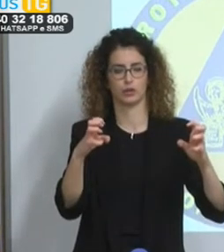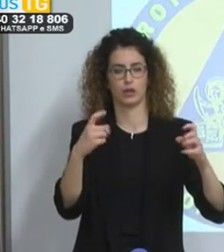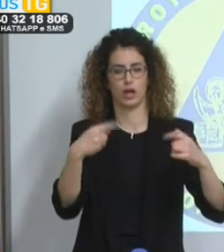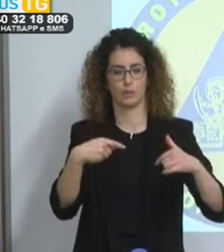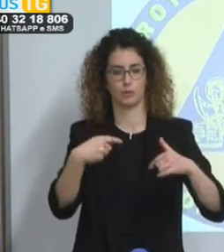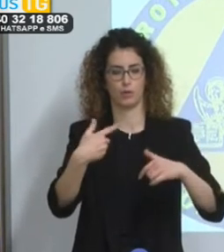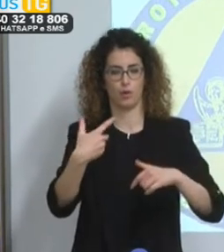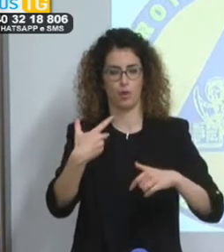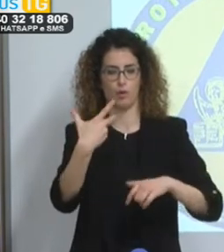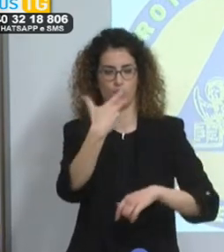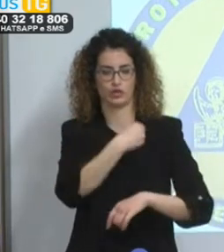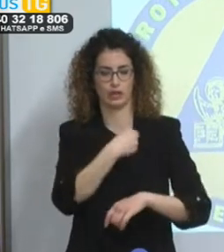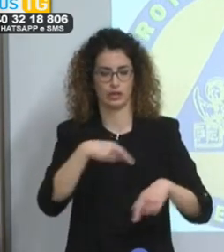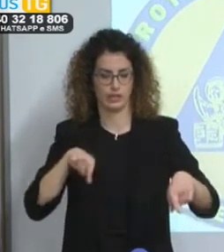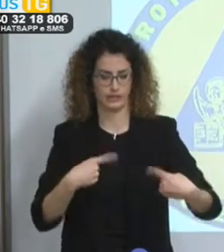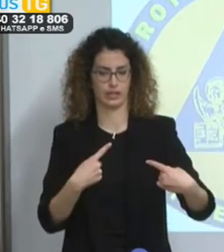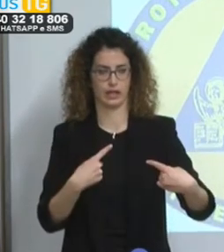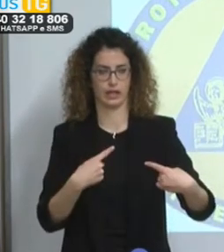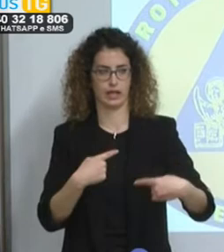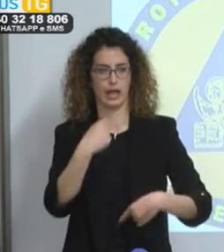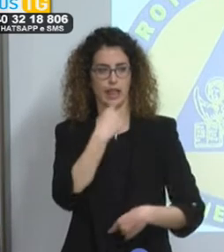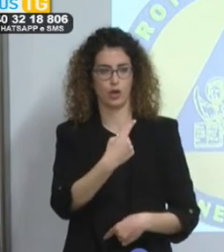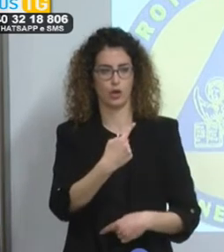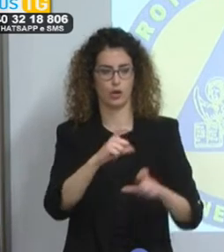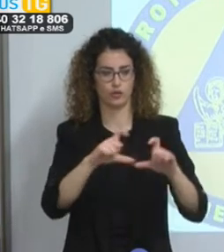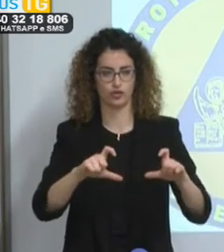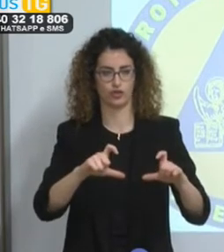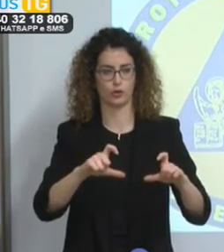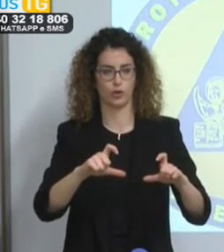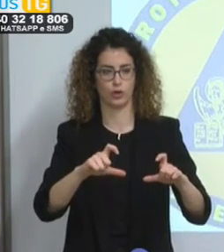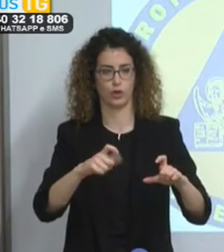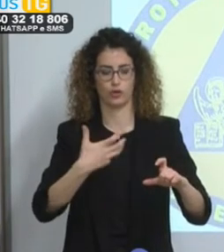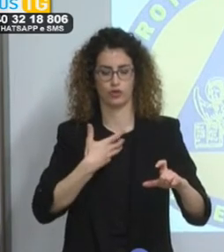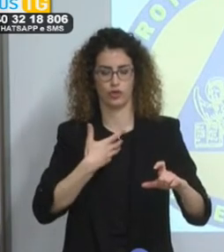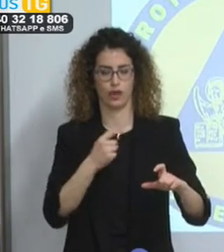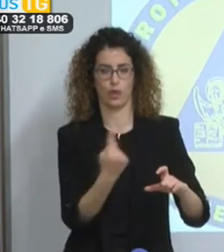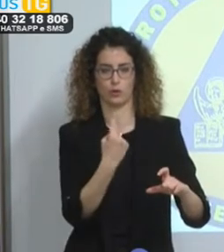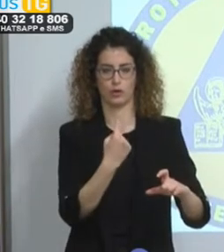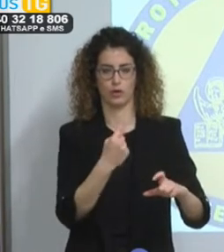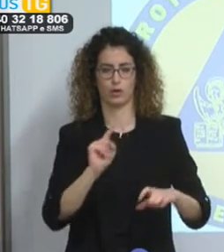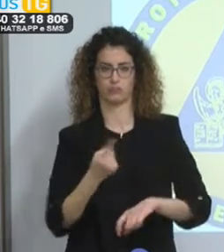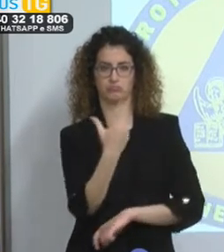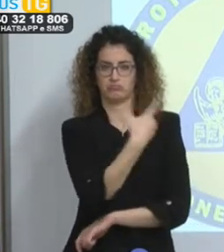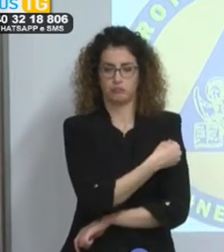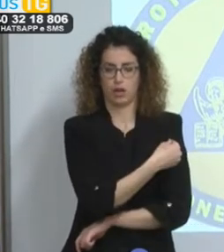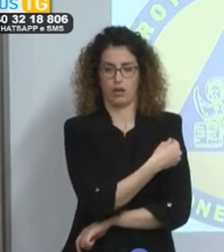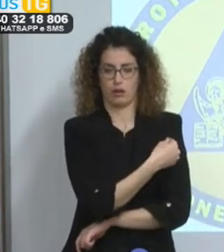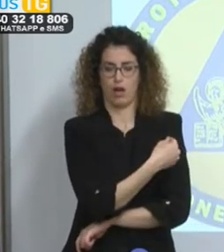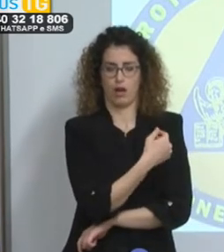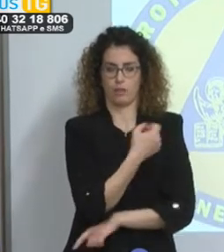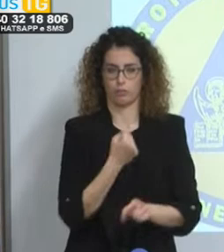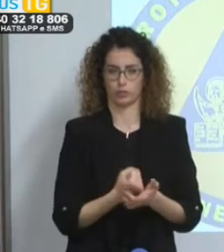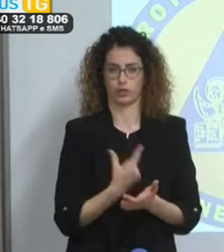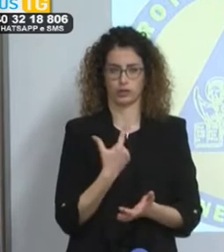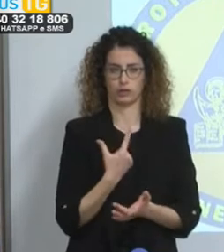grande sfida. Dico che è un vaccino che ha un appeal che è unico, cioè fai un'iniezione, guardate che non è una roba da poco. Cioè, vi do solo un